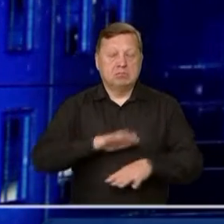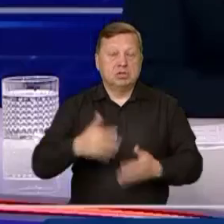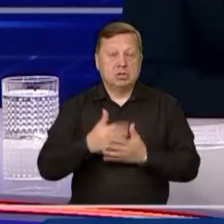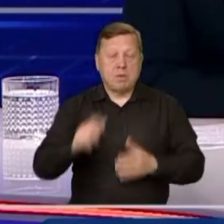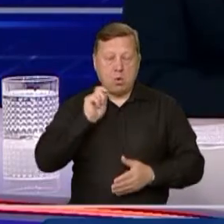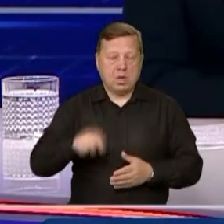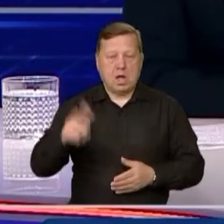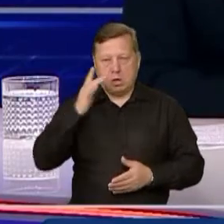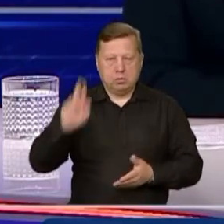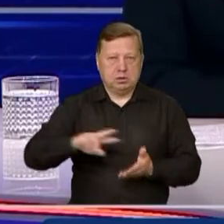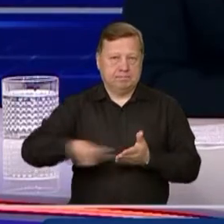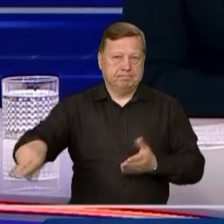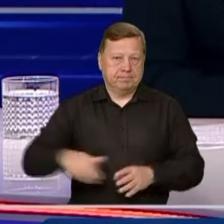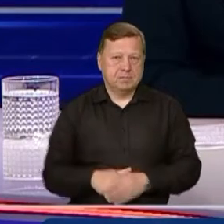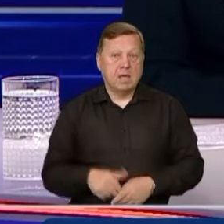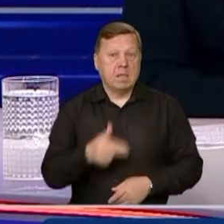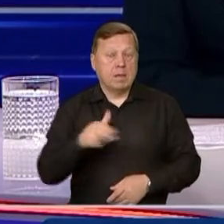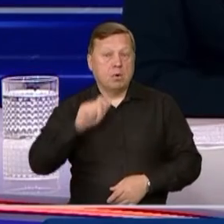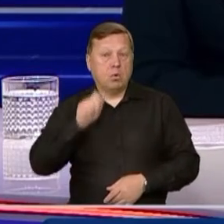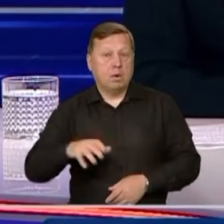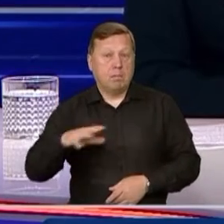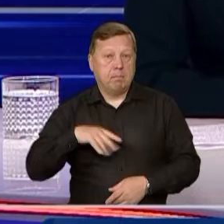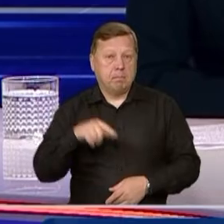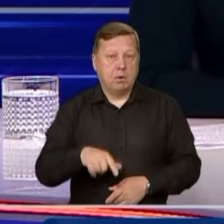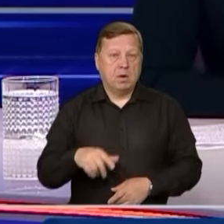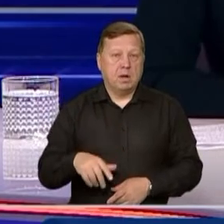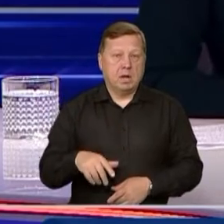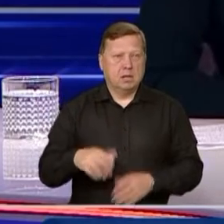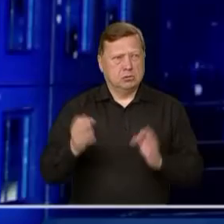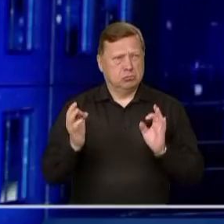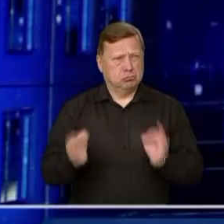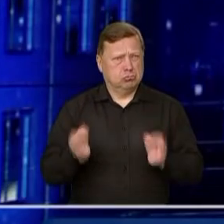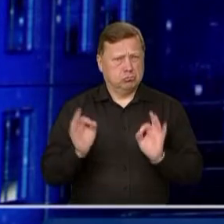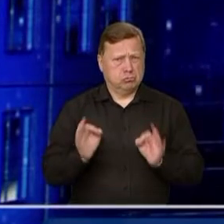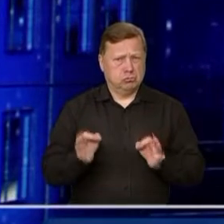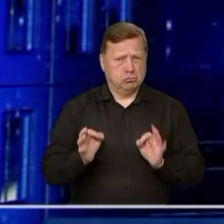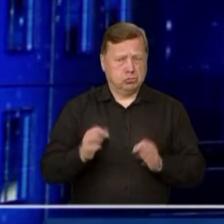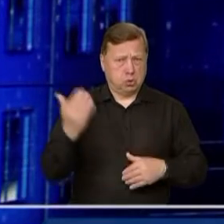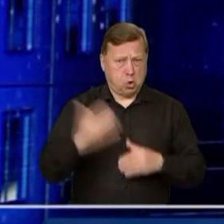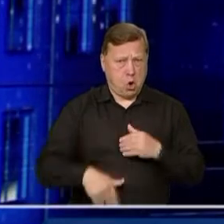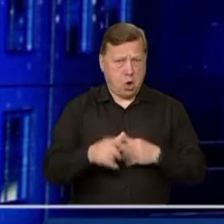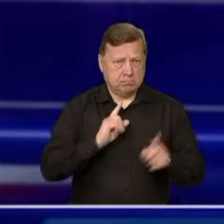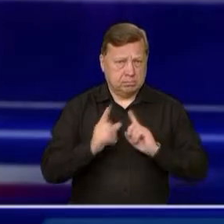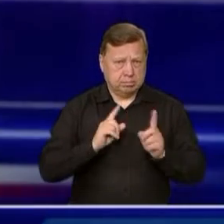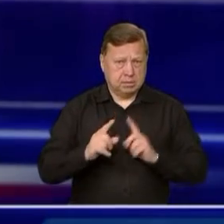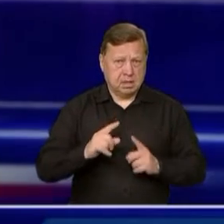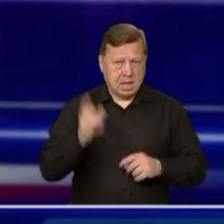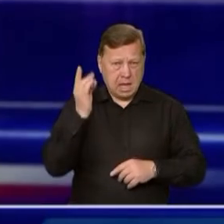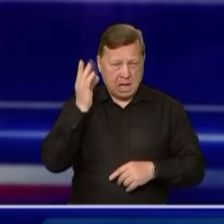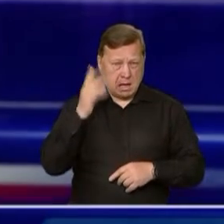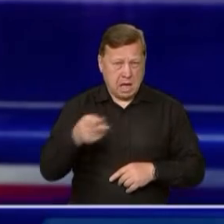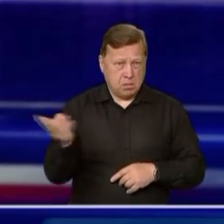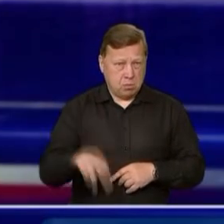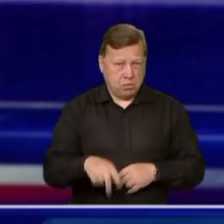ukraińskiego. Temat Ukrainy był obecny również w czasie zakończonej, tak naprawdę dziś, prawda? Bo wróciliście nad ranem